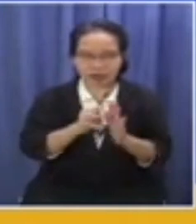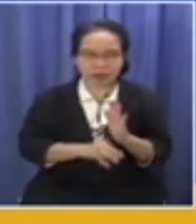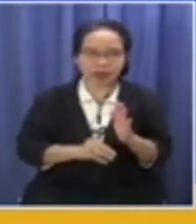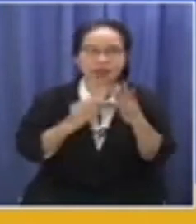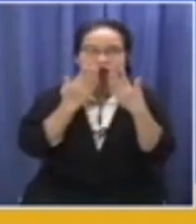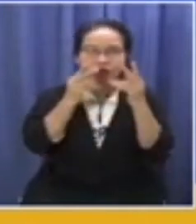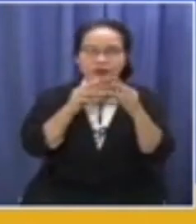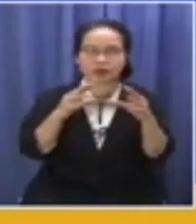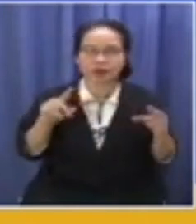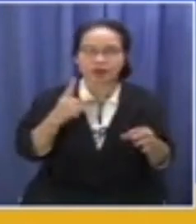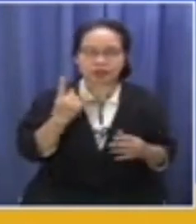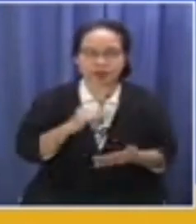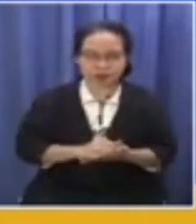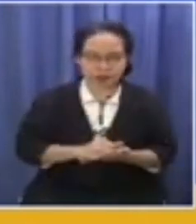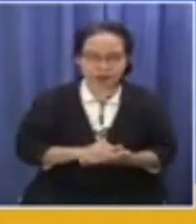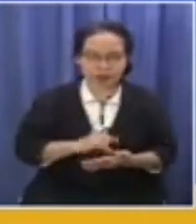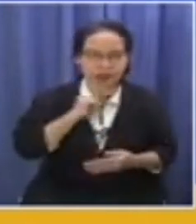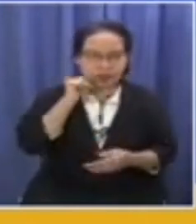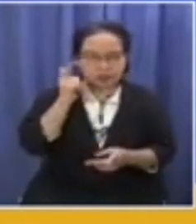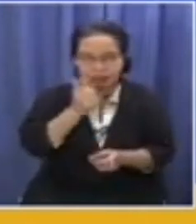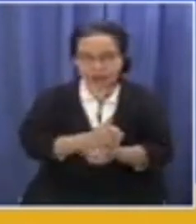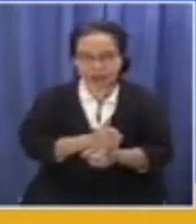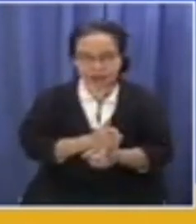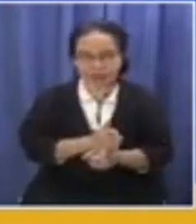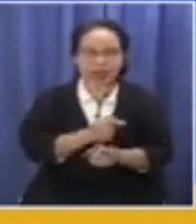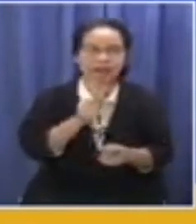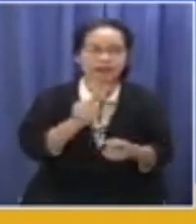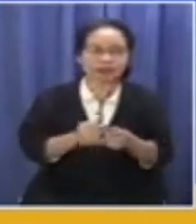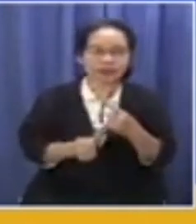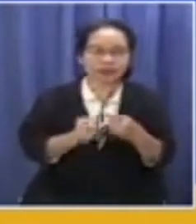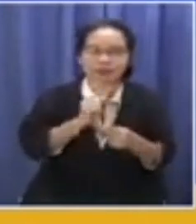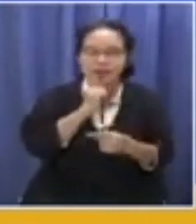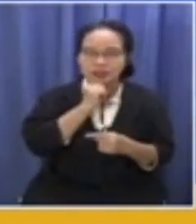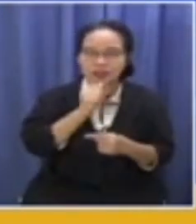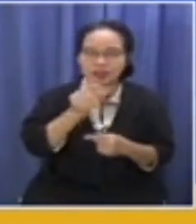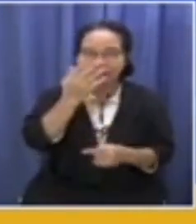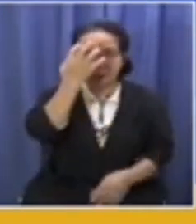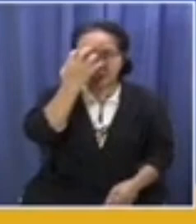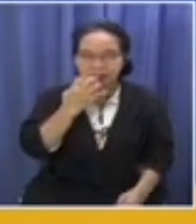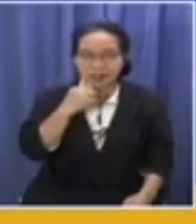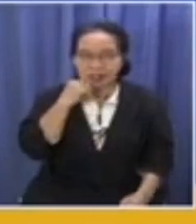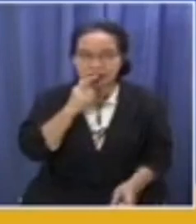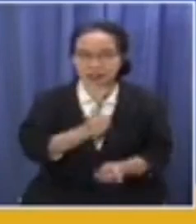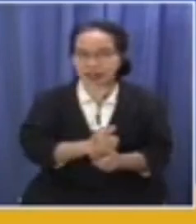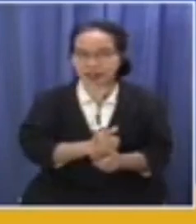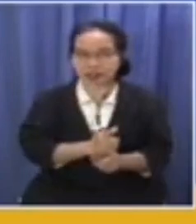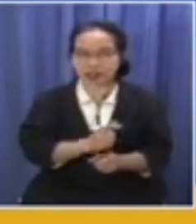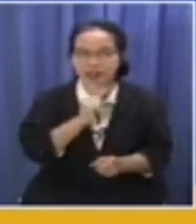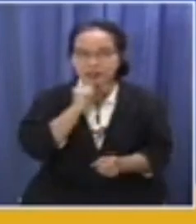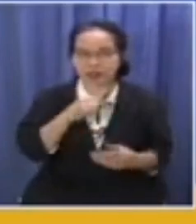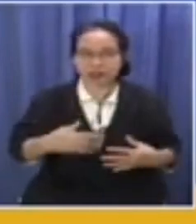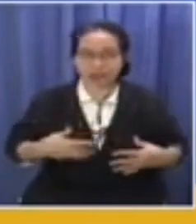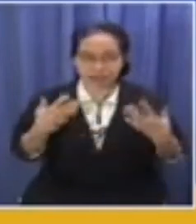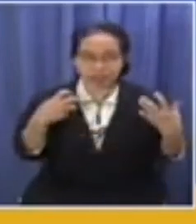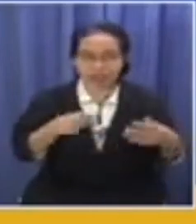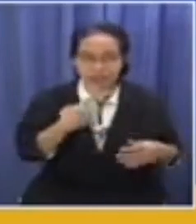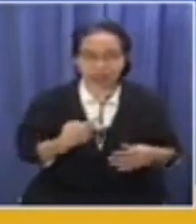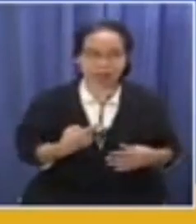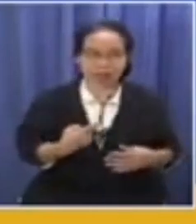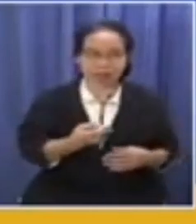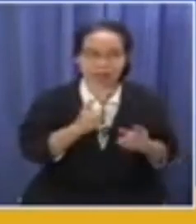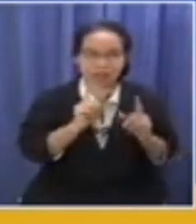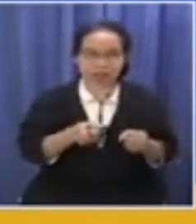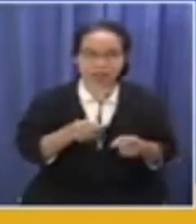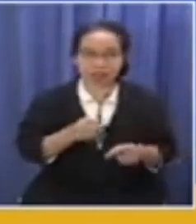marami pong salamat ah kapatid unang-una Hwag ka pong magagalit Ano sabi niyo kasi doun sa